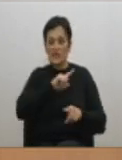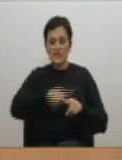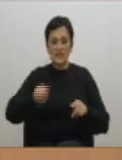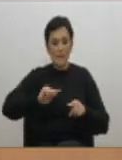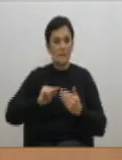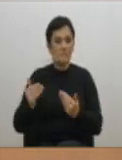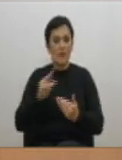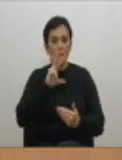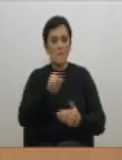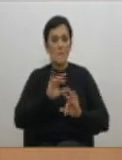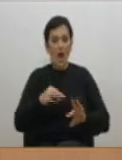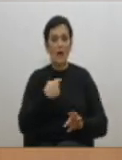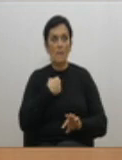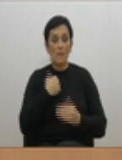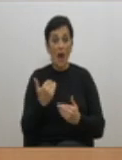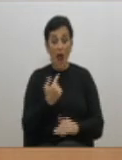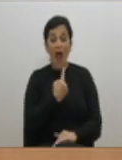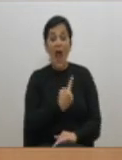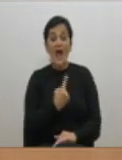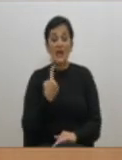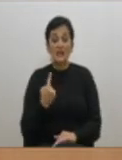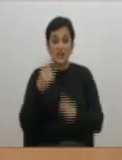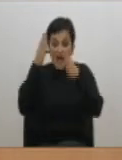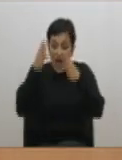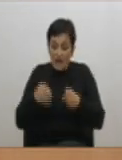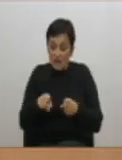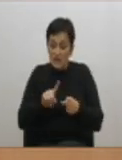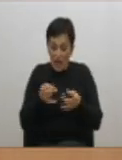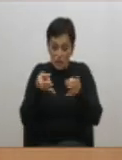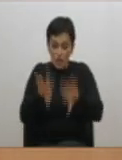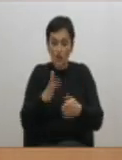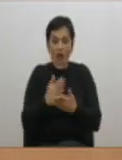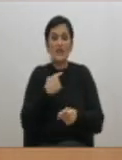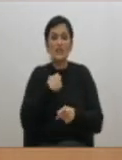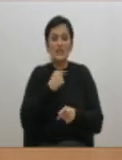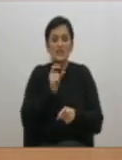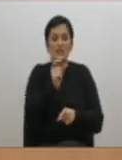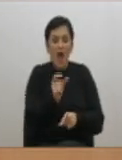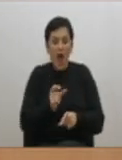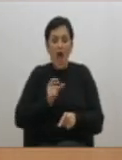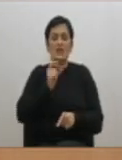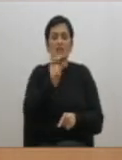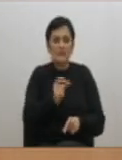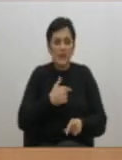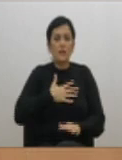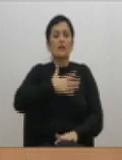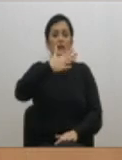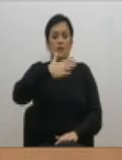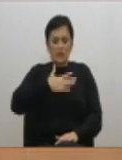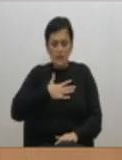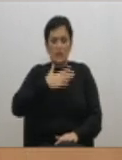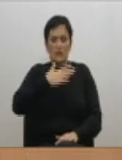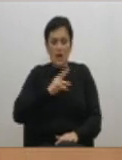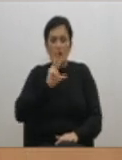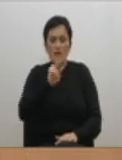დამახასიათებელი მეტყველებით. ეს ერთადერთია, რაც შერჩენია და ესეც ნაწყვეტად ღრმა ამოსუნთქვა ჩასუნთქვათა